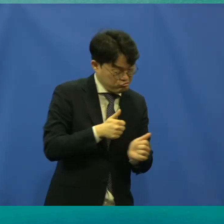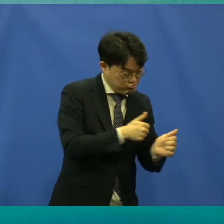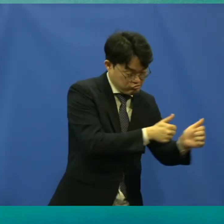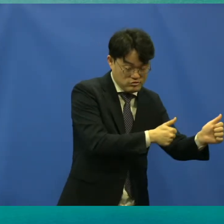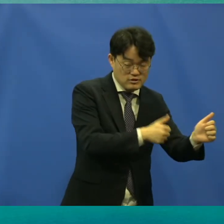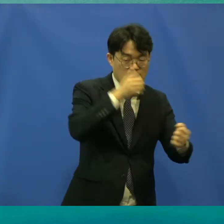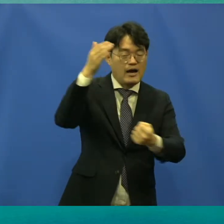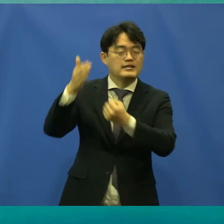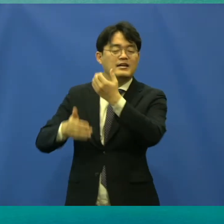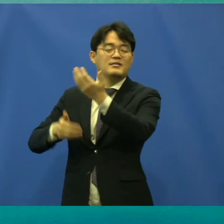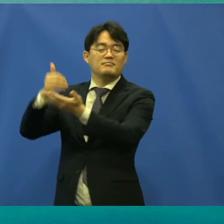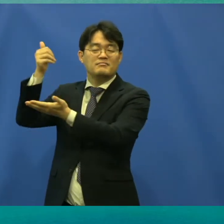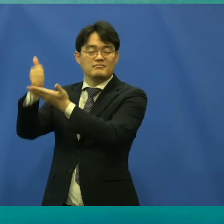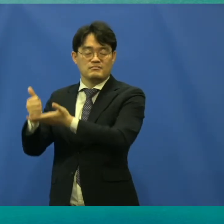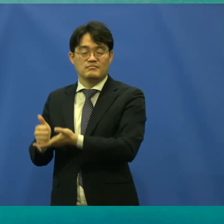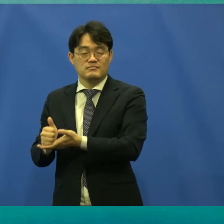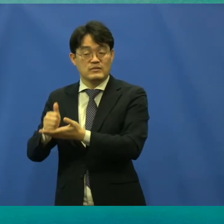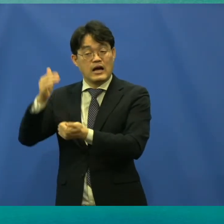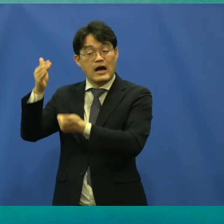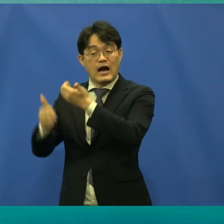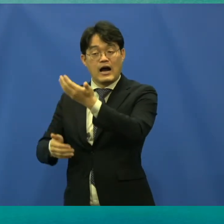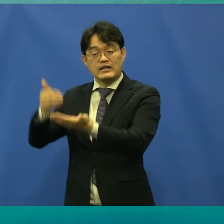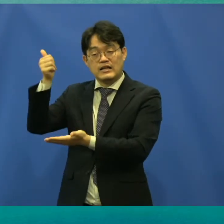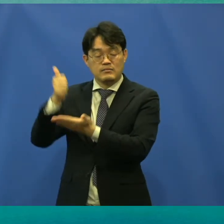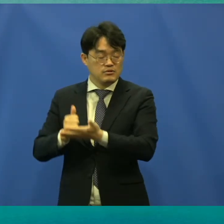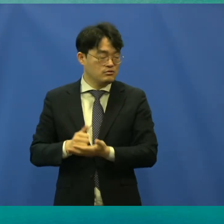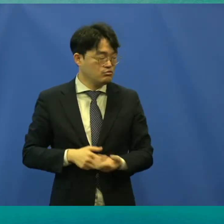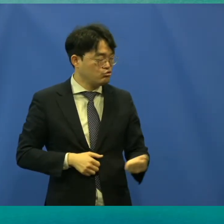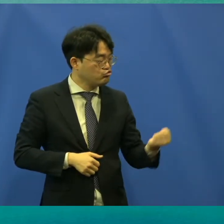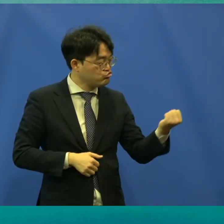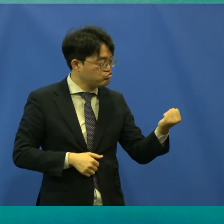그 하나님은 너 죽인다고 추격하시는 분이 아닙니다.